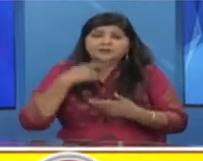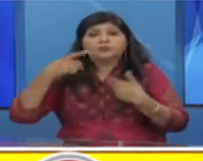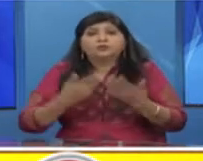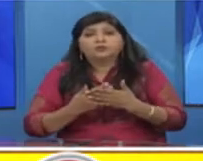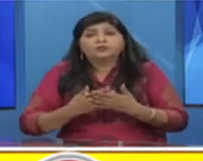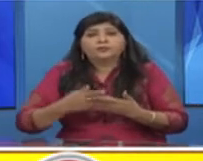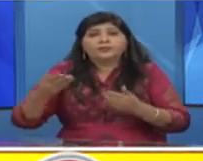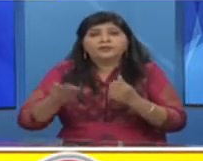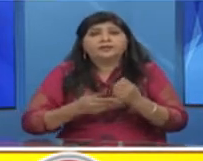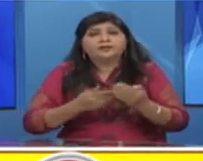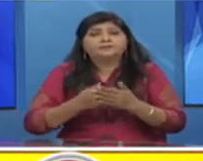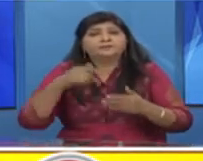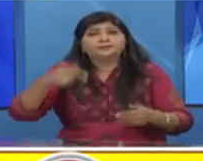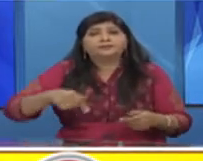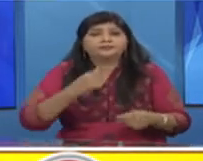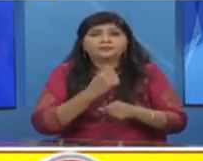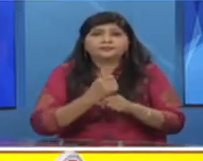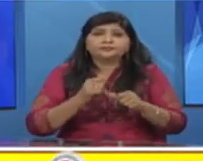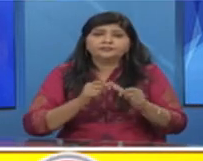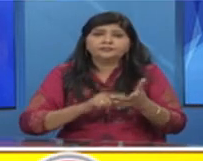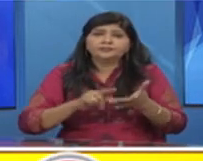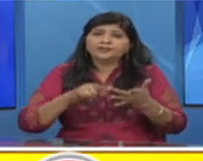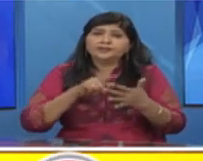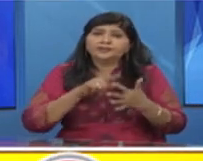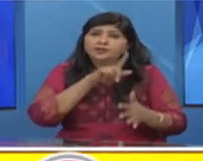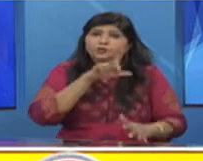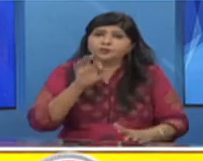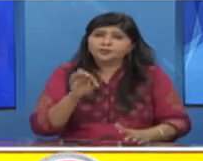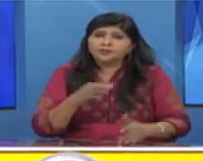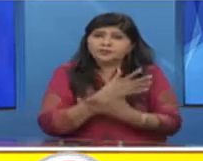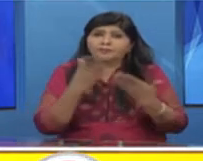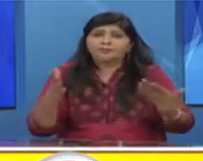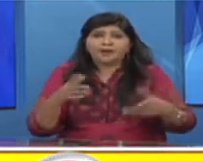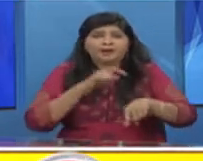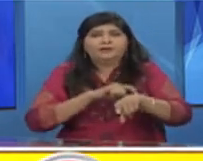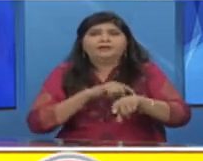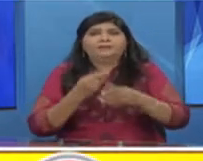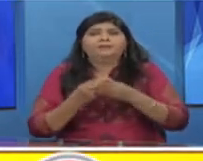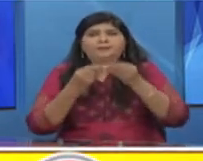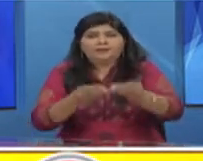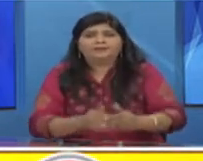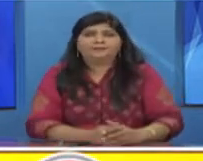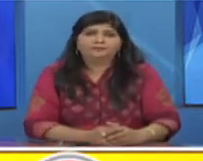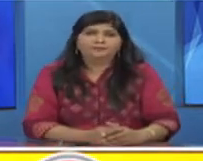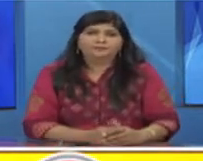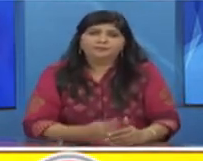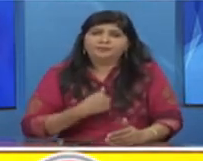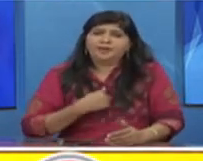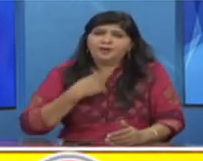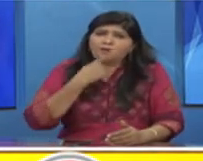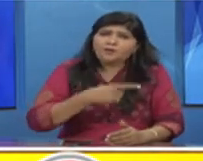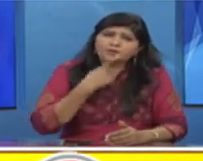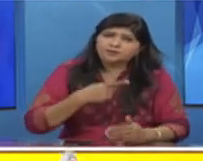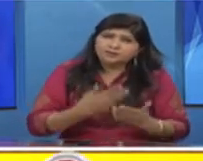करेंगे, गांधी 150 अपने आप में एक महान अवसर बन जाएगा। और मेरा तो आग्रह रहता ही